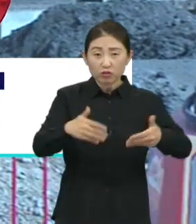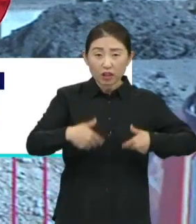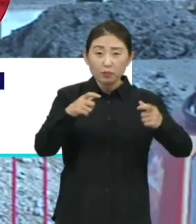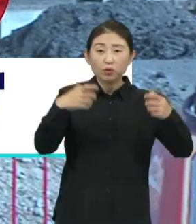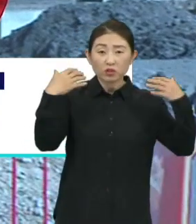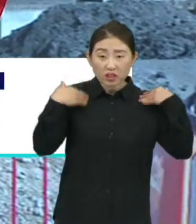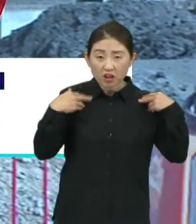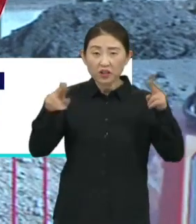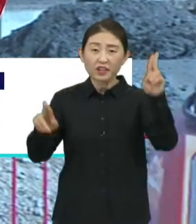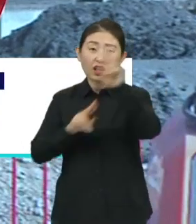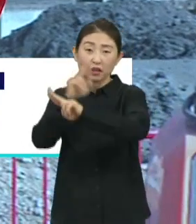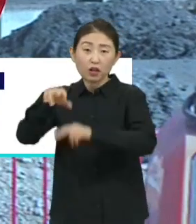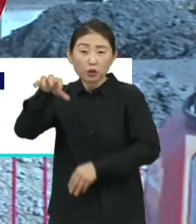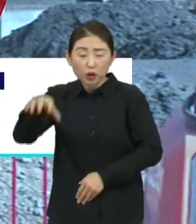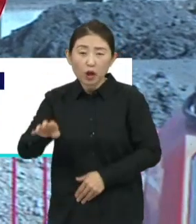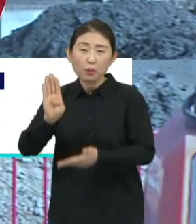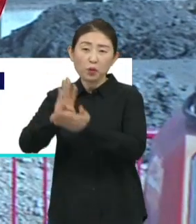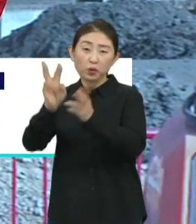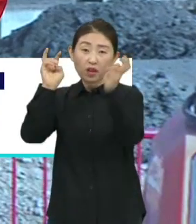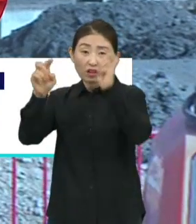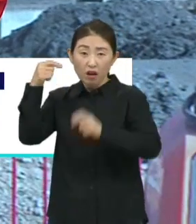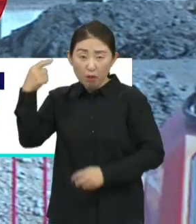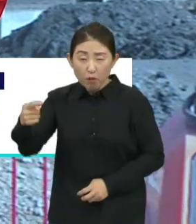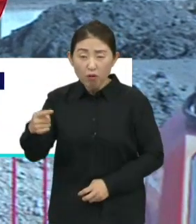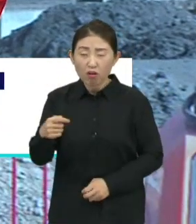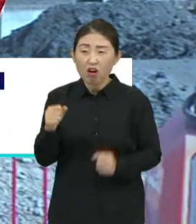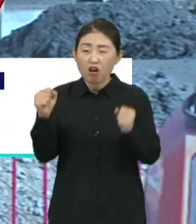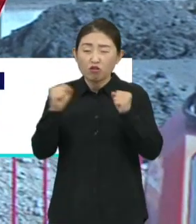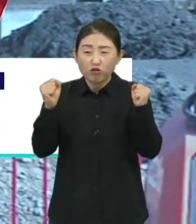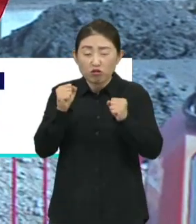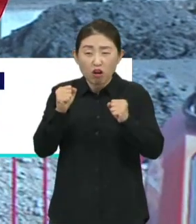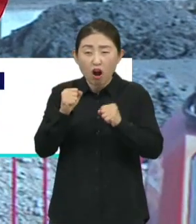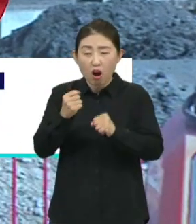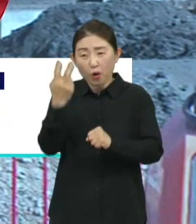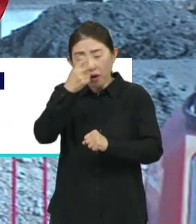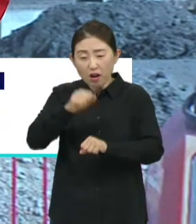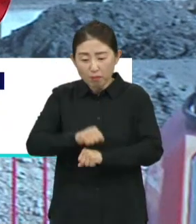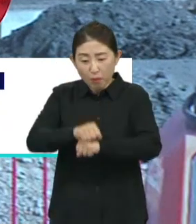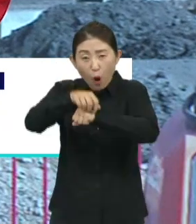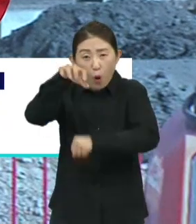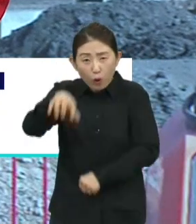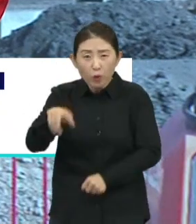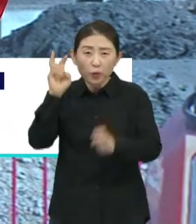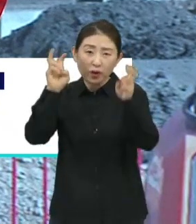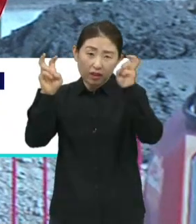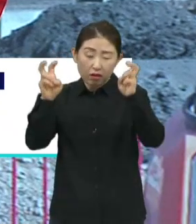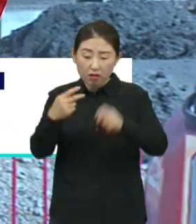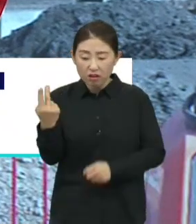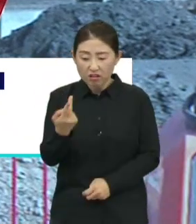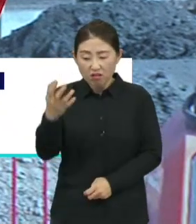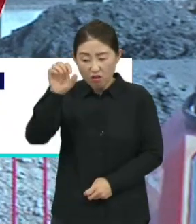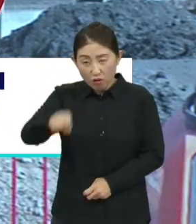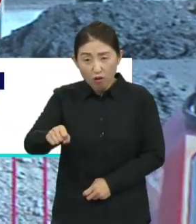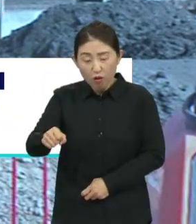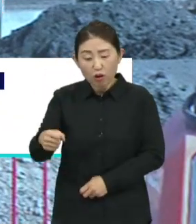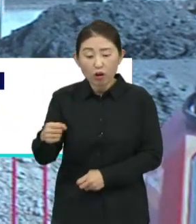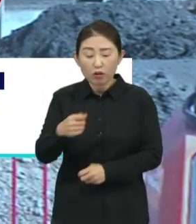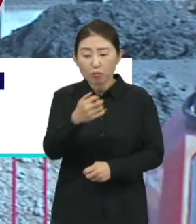충남도가 네덜란드에 본사를 둔 콜드체인 분야 글로벌 기업으로부터 2천억 원에 달하는 대규모 투자를